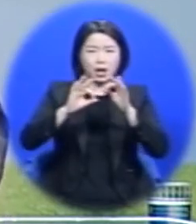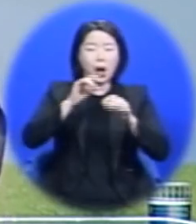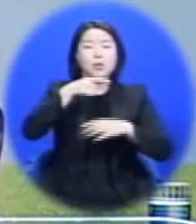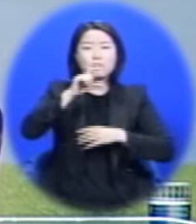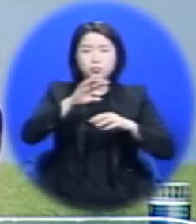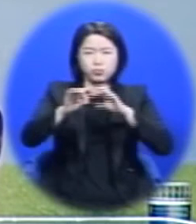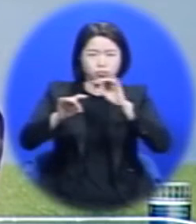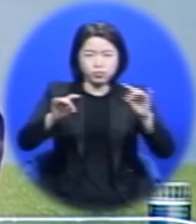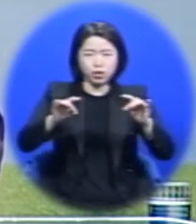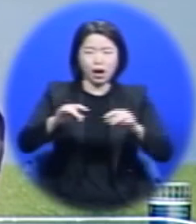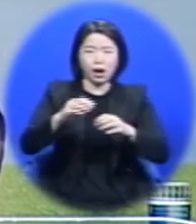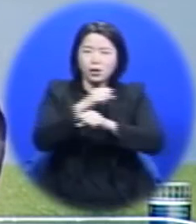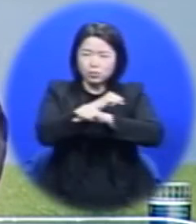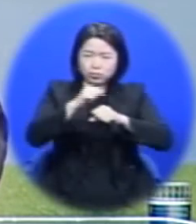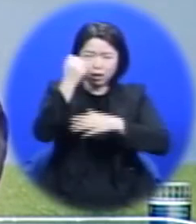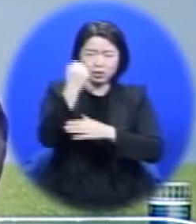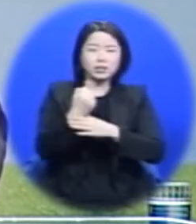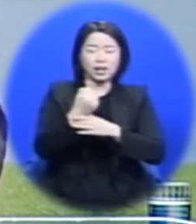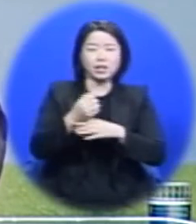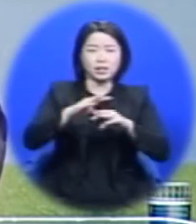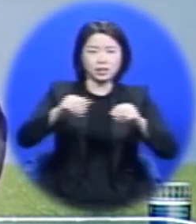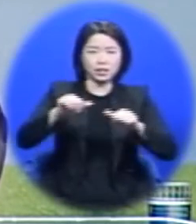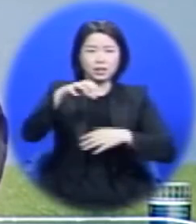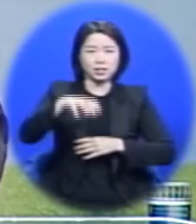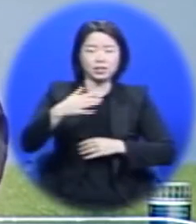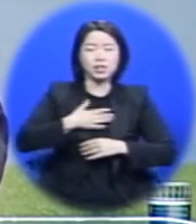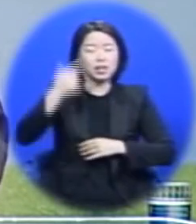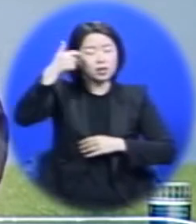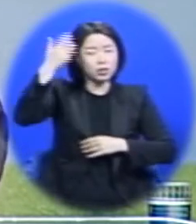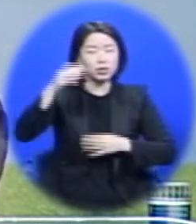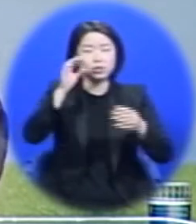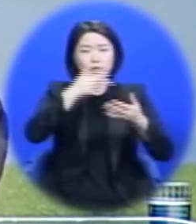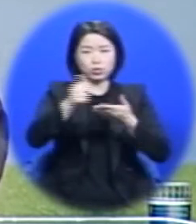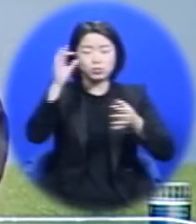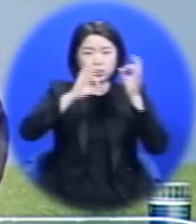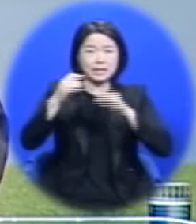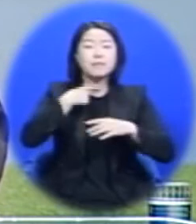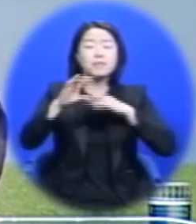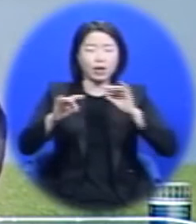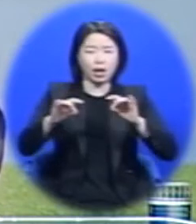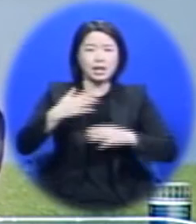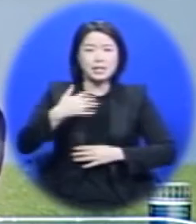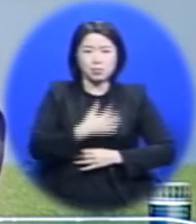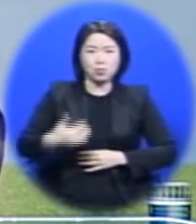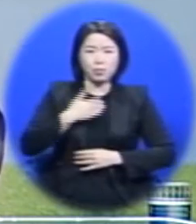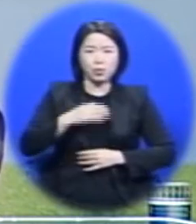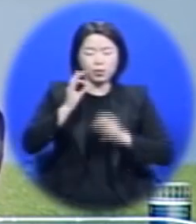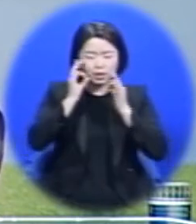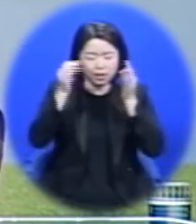땅, 메마르고 황폐한 땅에서 내 영혼이 주님을 찾아 목이 마르고 이 몸도 주님을 애타게